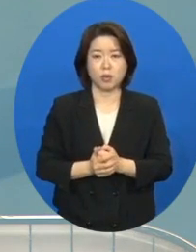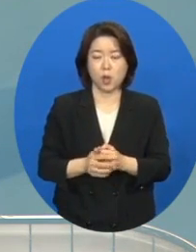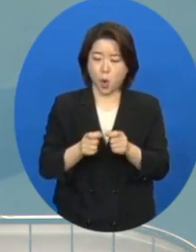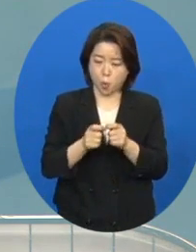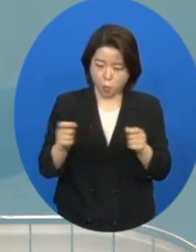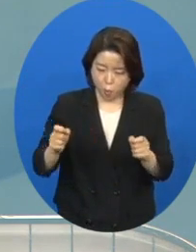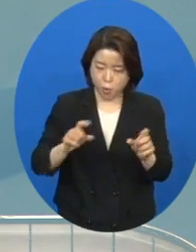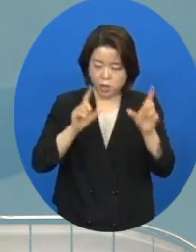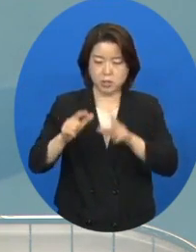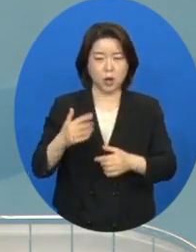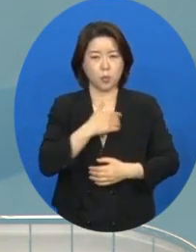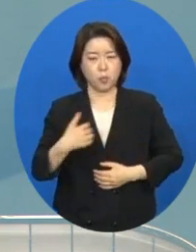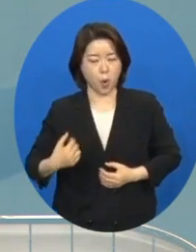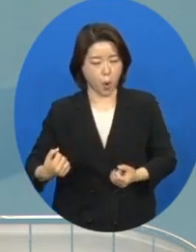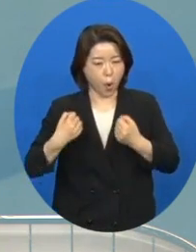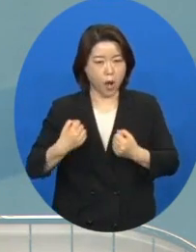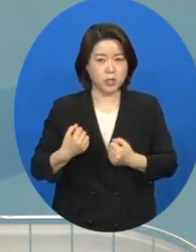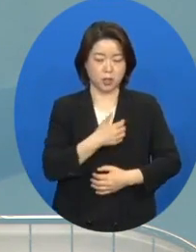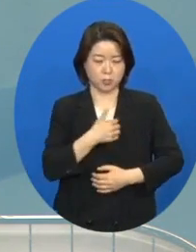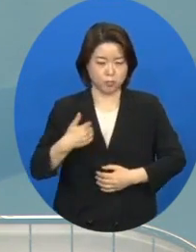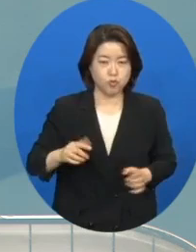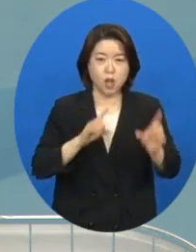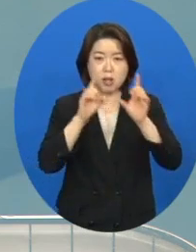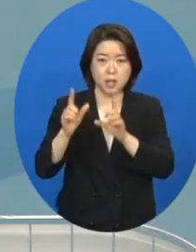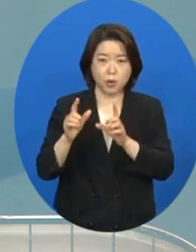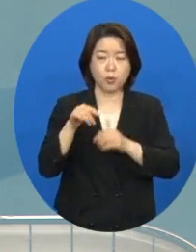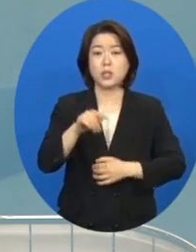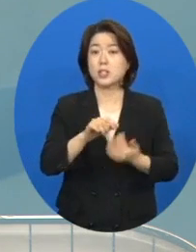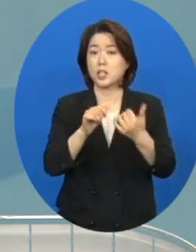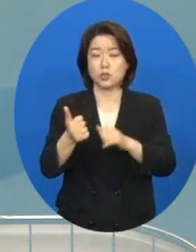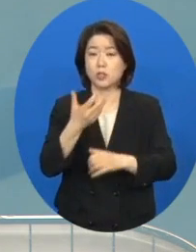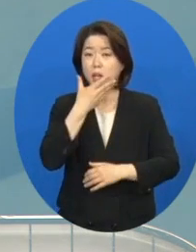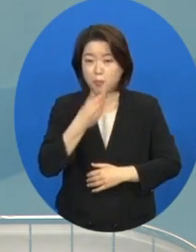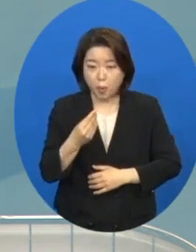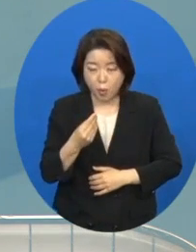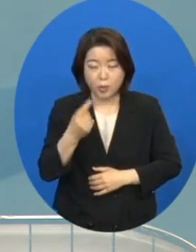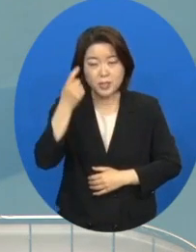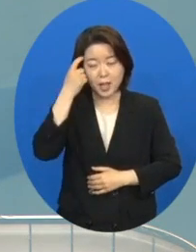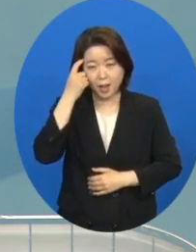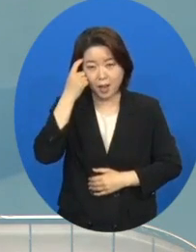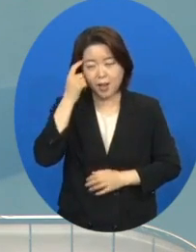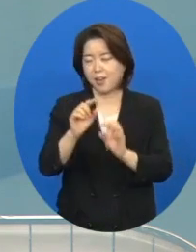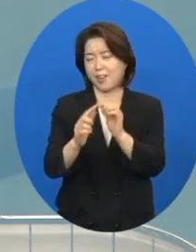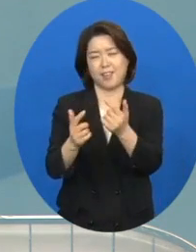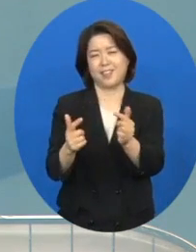건강하게 살고 풍요하게 살고 그렇게 죽는 것이 복이라고 생각하지만